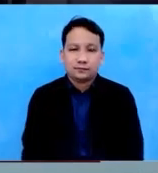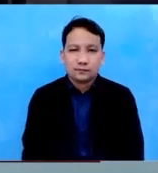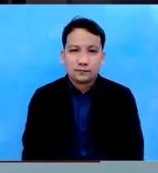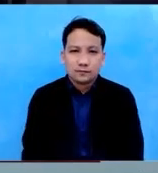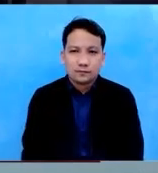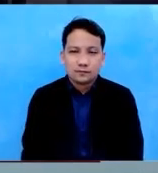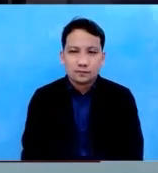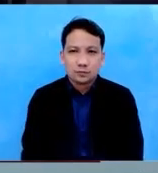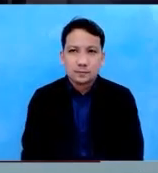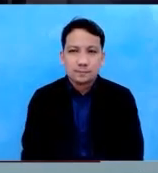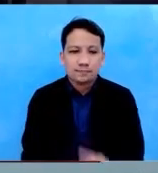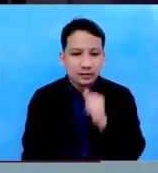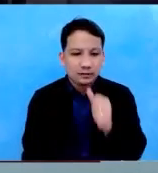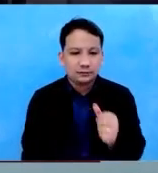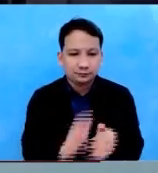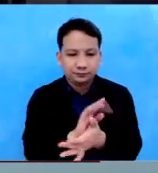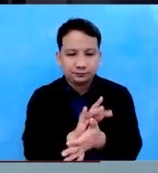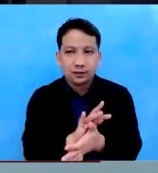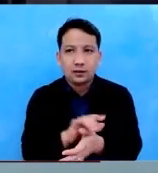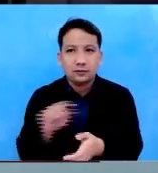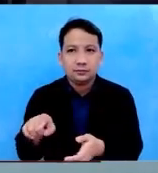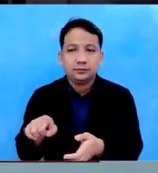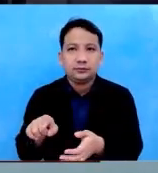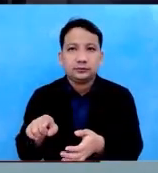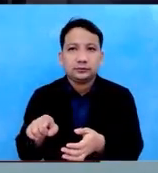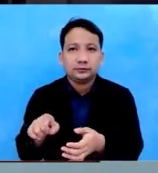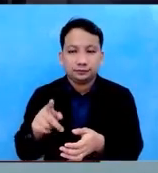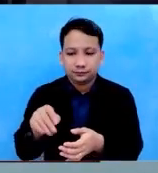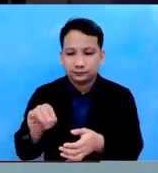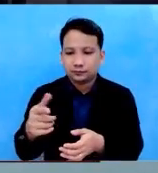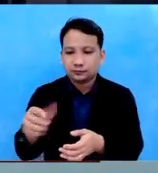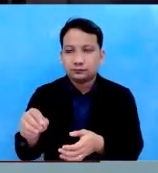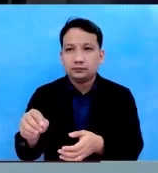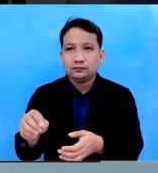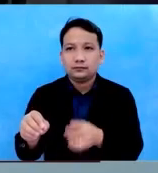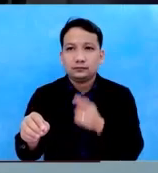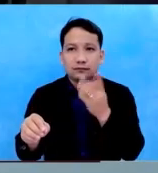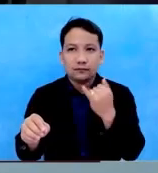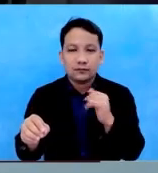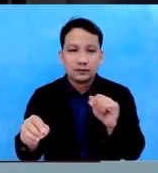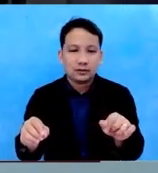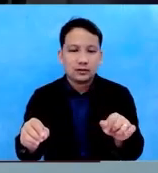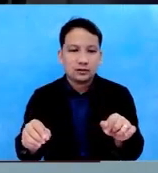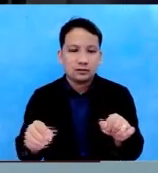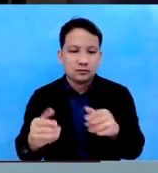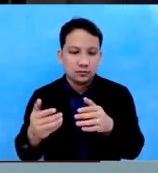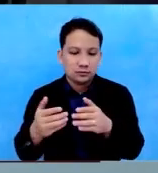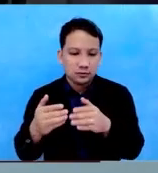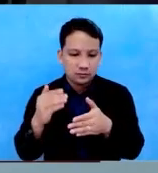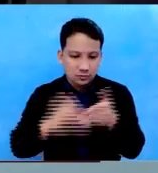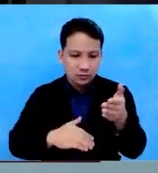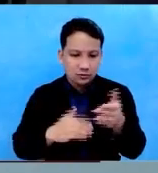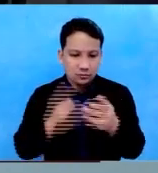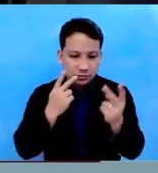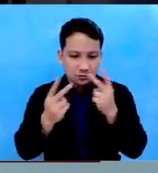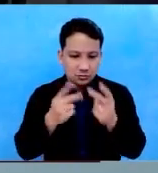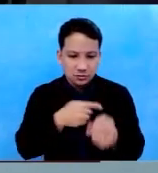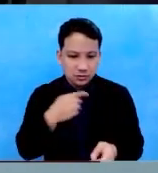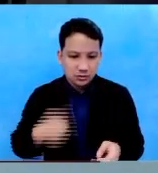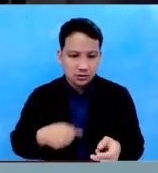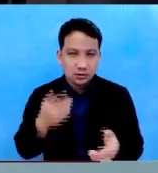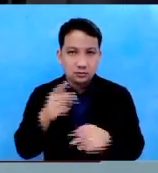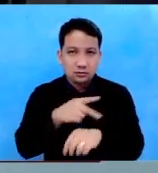Hindi raw POGO kundi COVID-19 ang dahilan kaya nabawasan ng mga turistang galing China na bumibisita sa Pilipinas. Pero sabi ng Department of